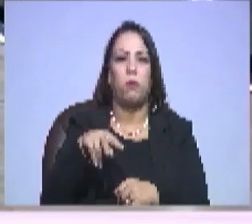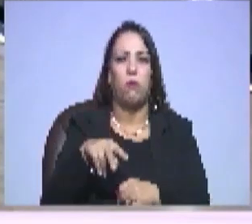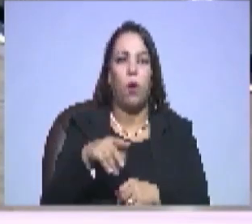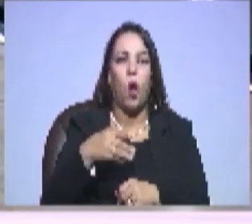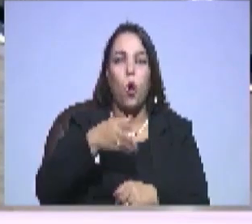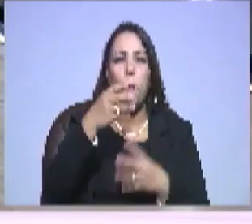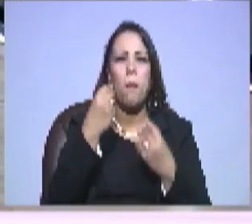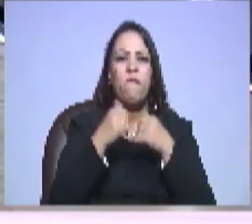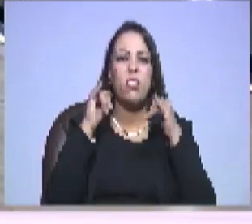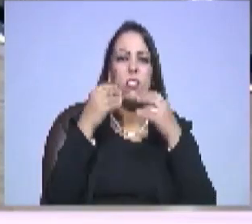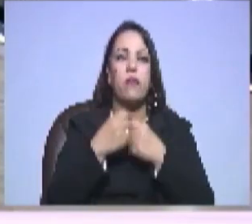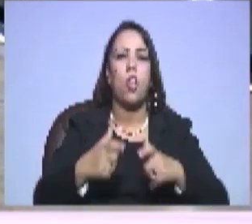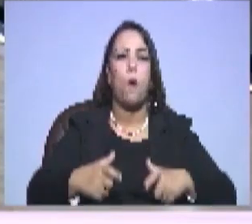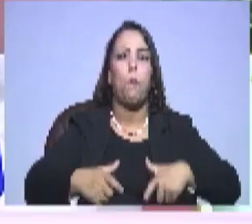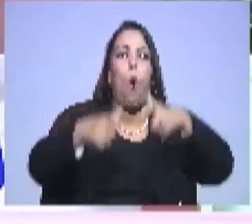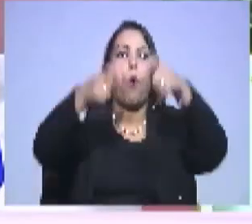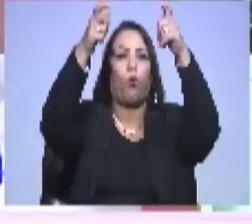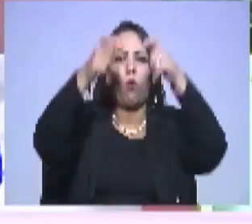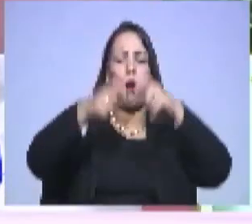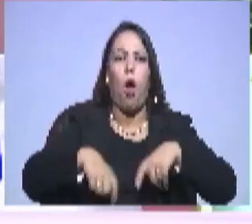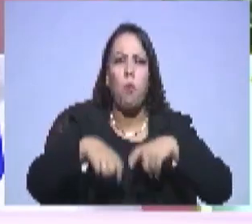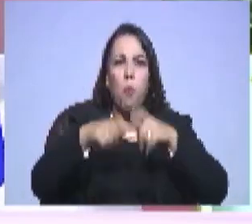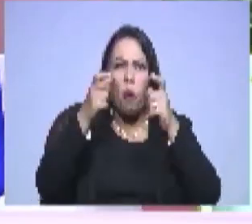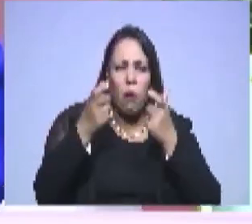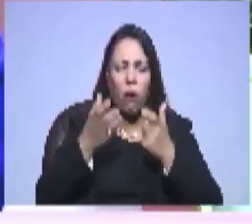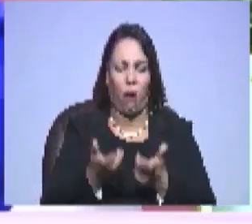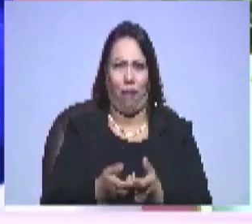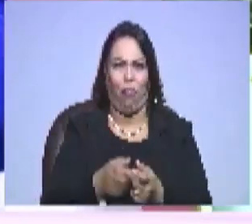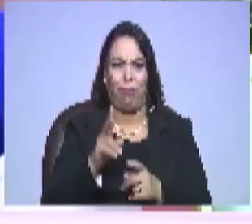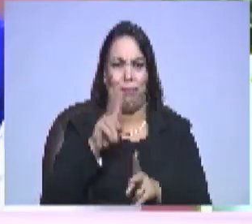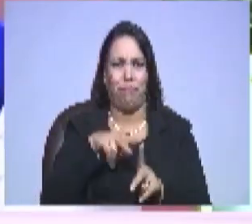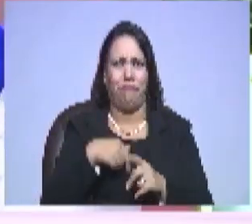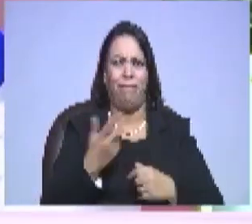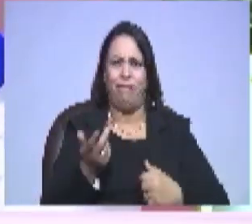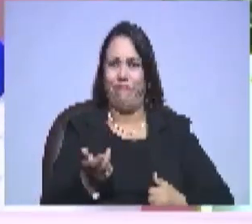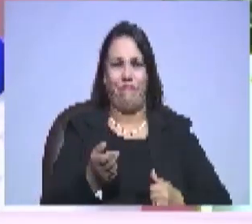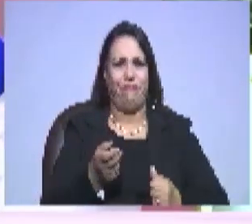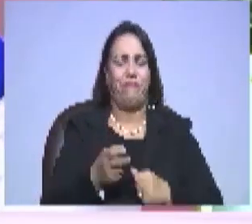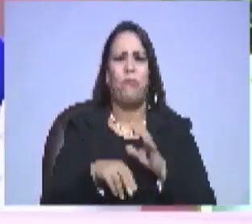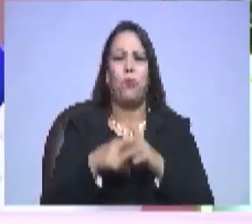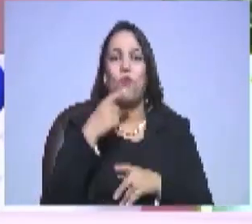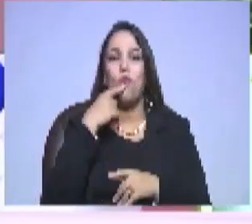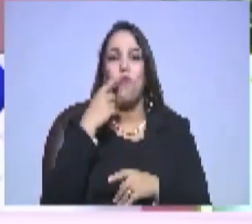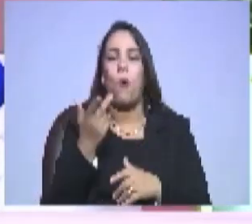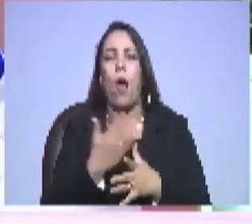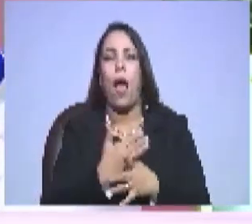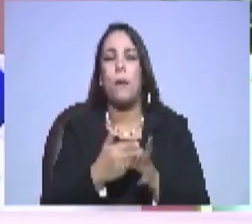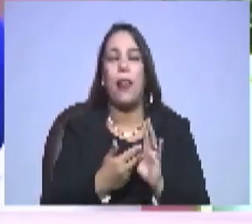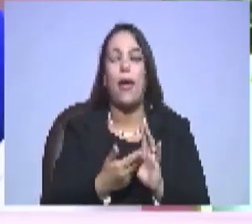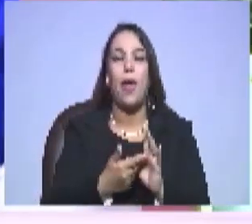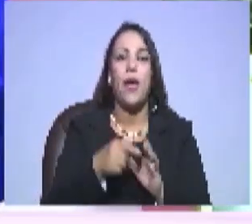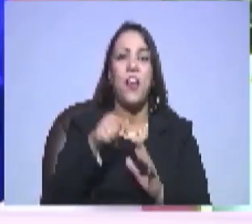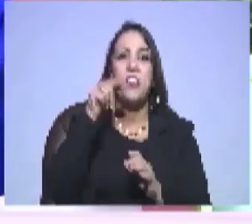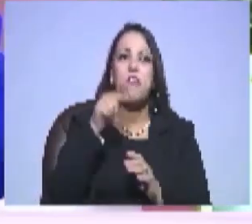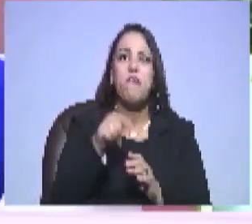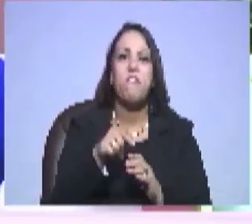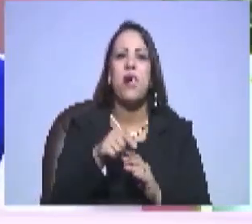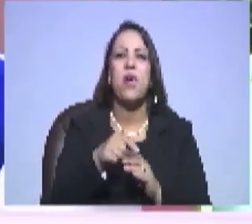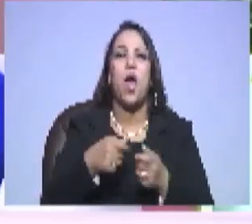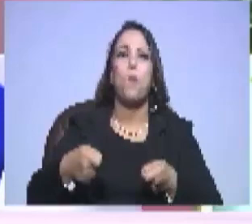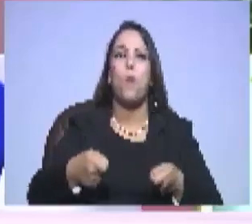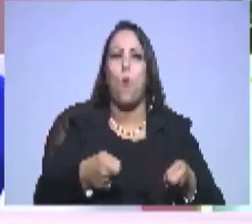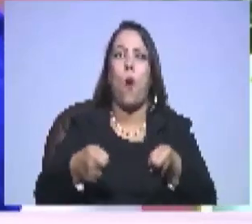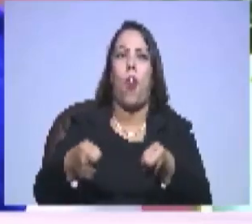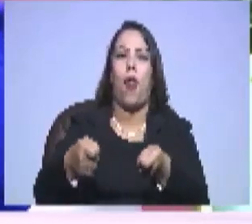ري عليكي برج ايه اللي عليك عايزاني اروحه انا عايزه اروح المور الفلاني في اكله فلانيه